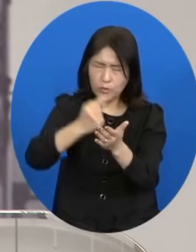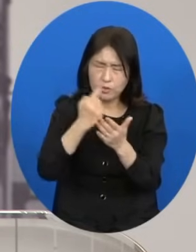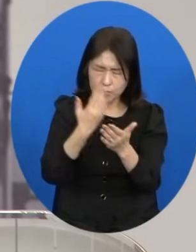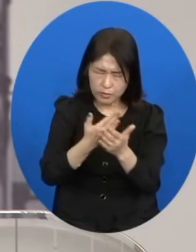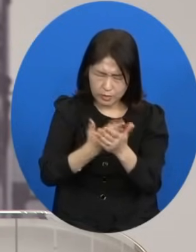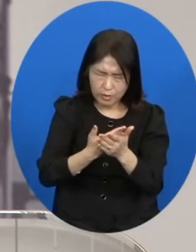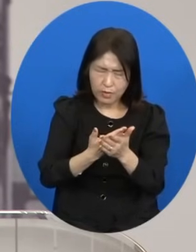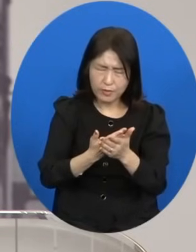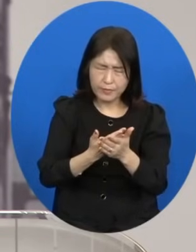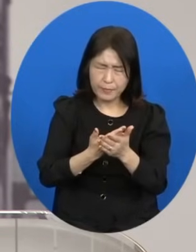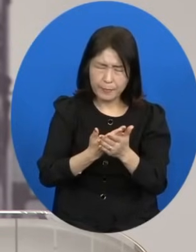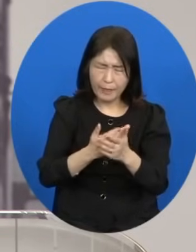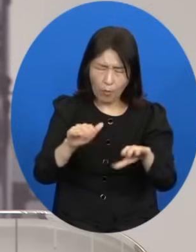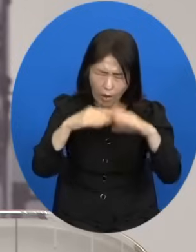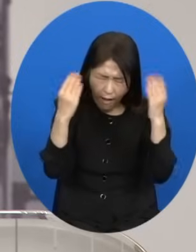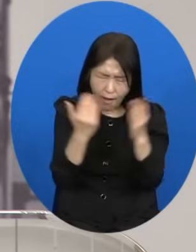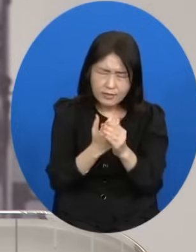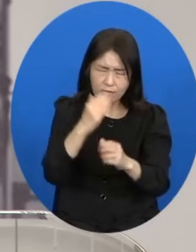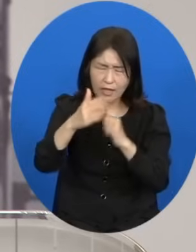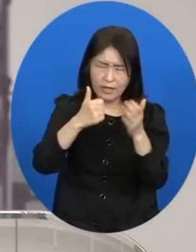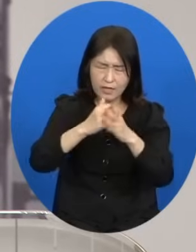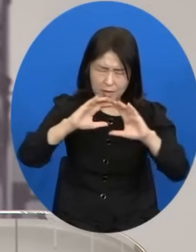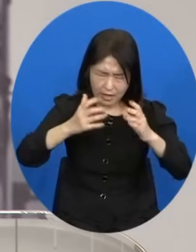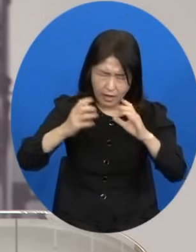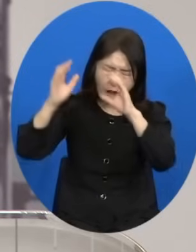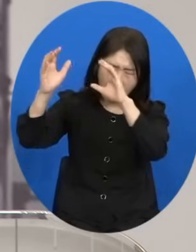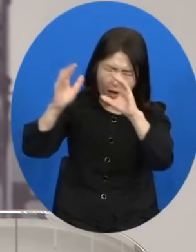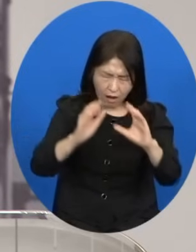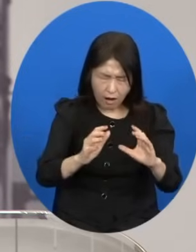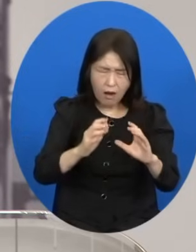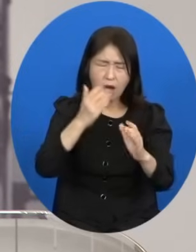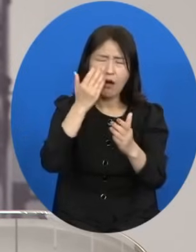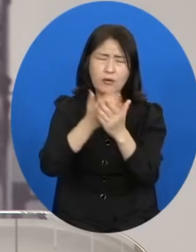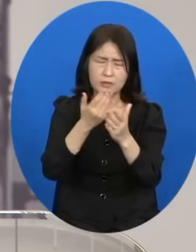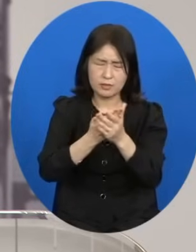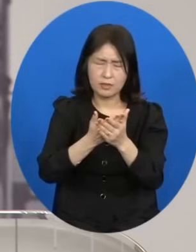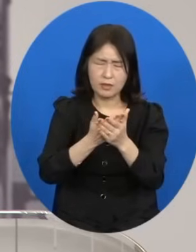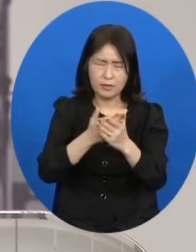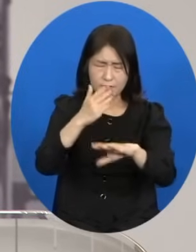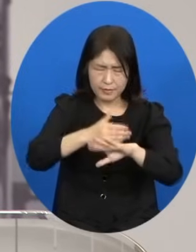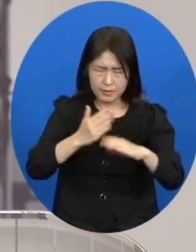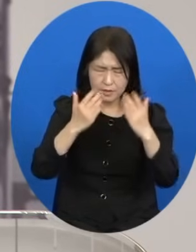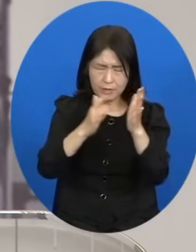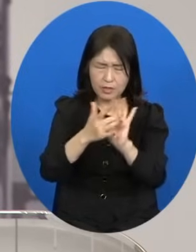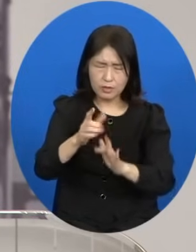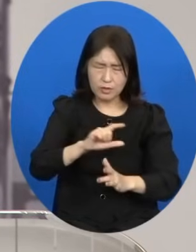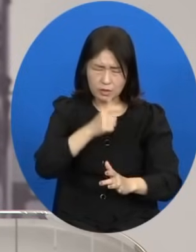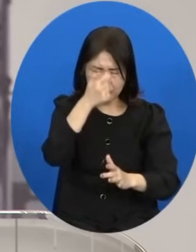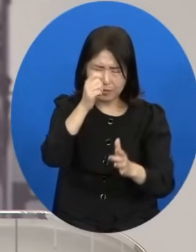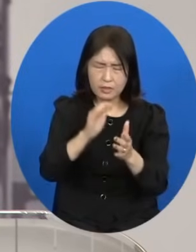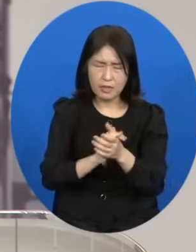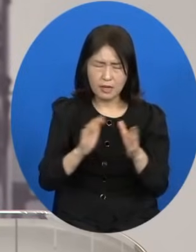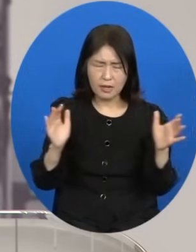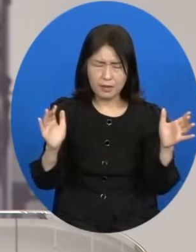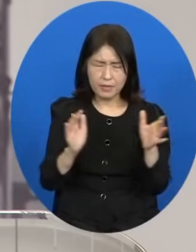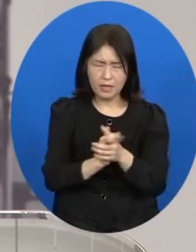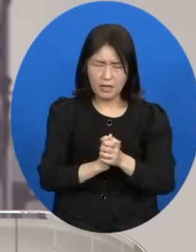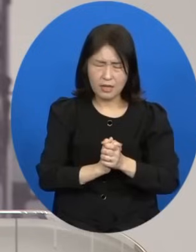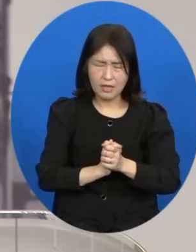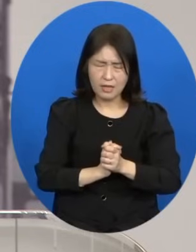사망이 없는 그 온전한 나라가 속히 임하게 하여 주시옵소서 감사함이 예수님의 이름으로 기도드립니다